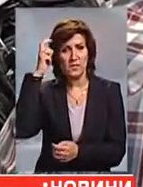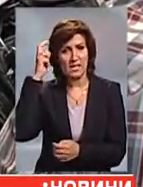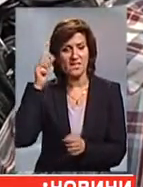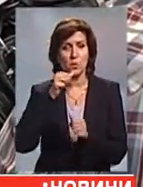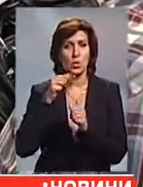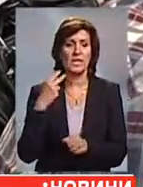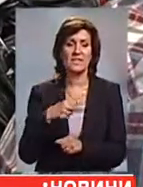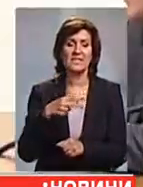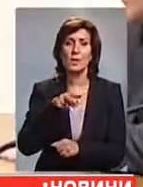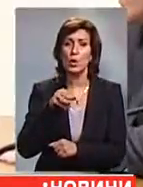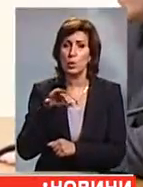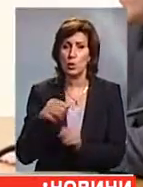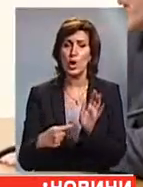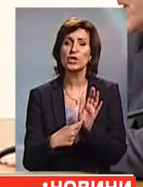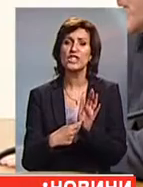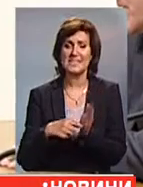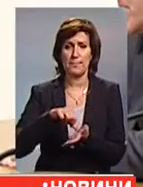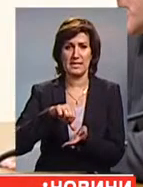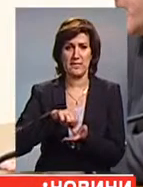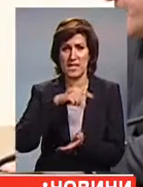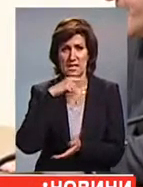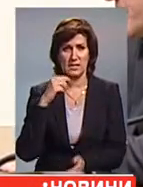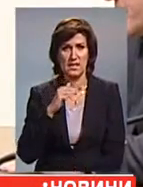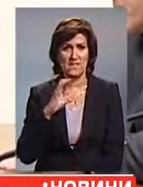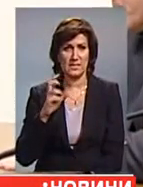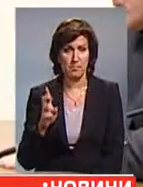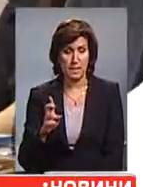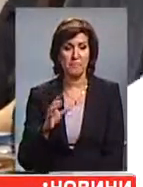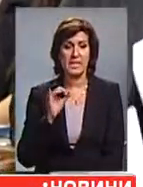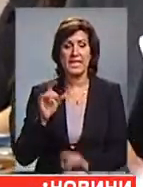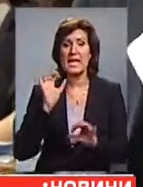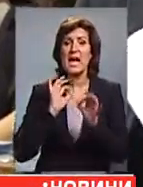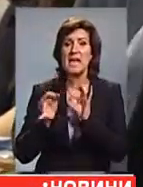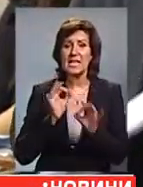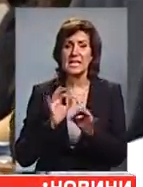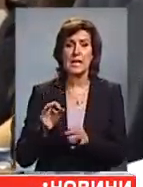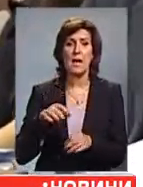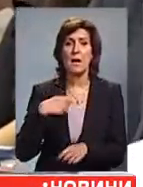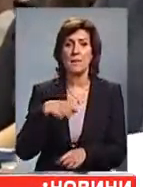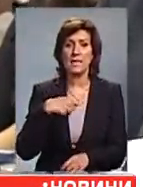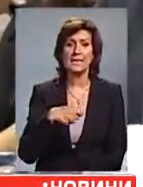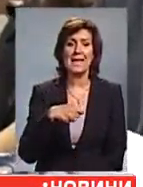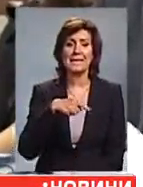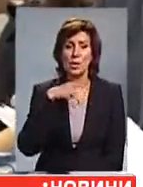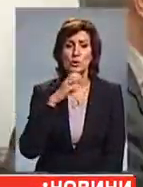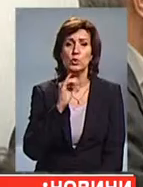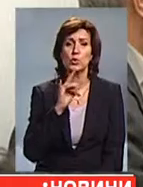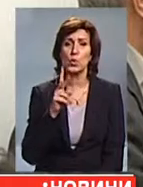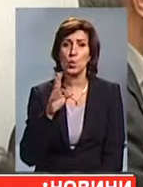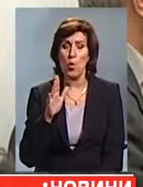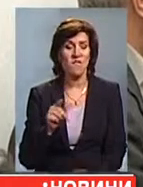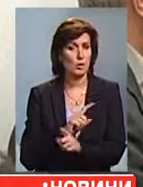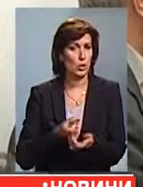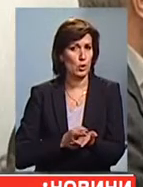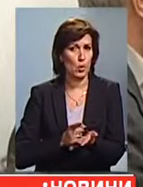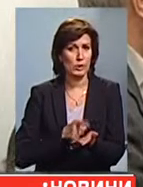Києві торік 20 лютого 6 представників російського ФСБ та радника президента Росії Владислава Суркова. Але